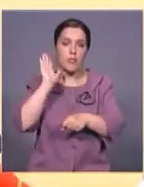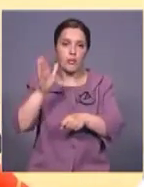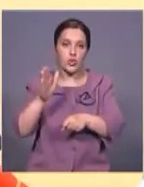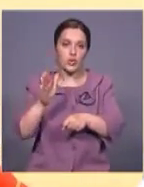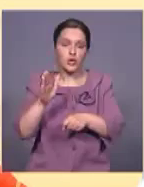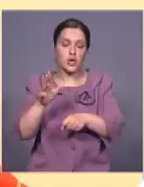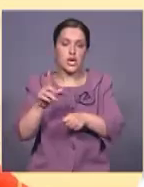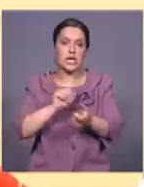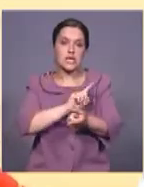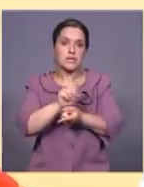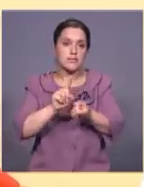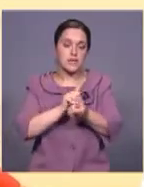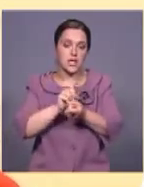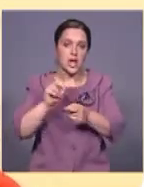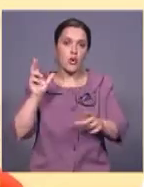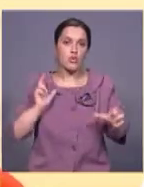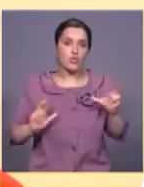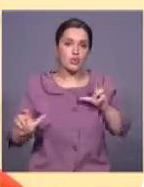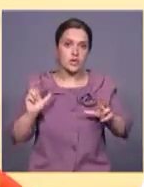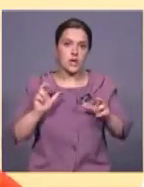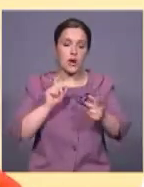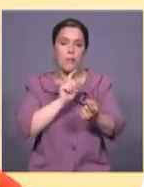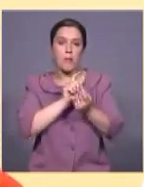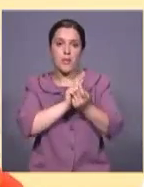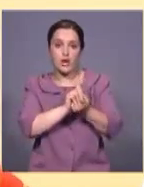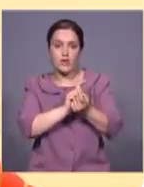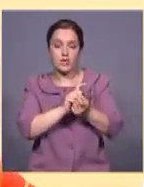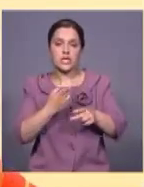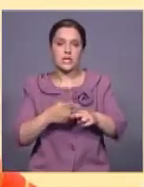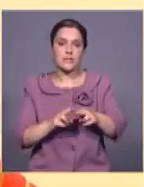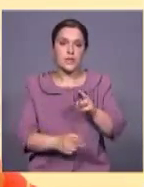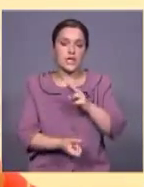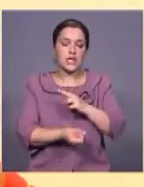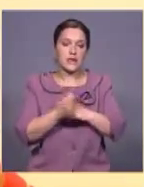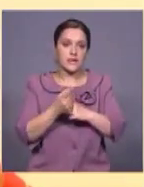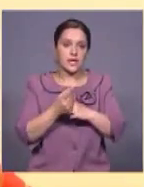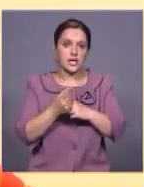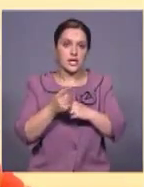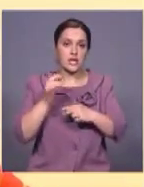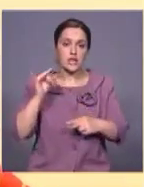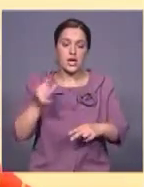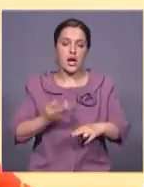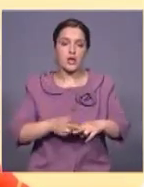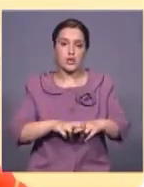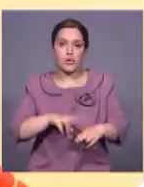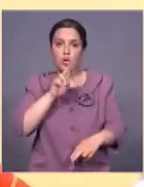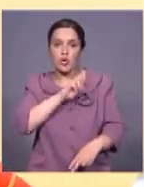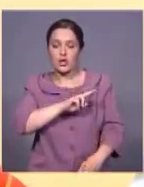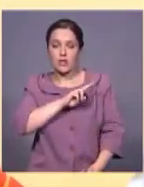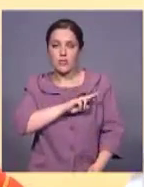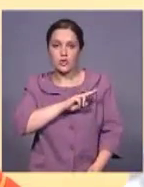модернизировать высшее образование, бороться с этими явлениями, поэтому эту работу